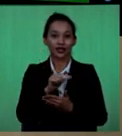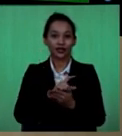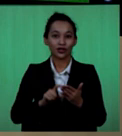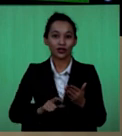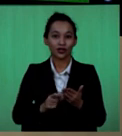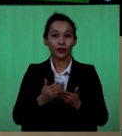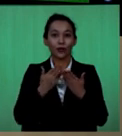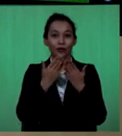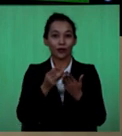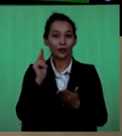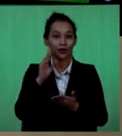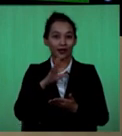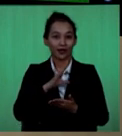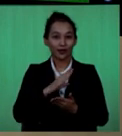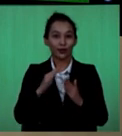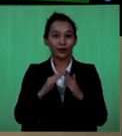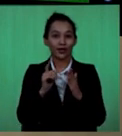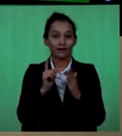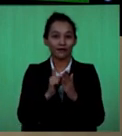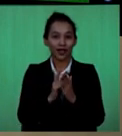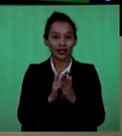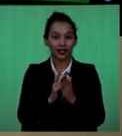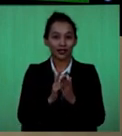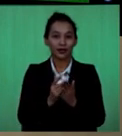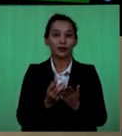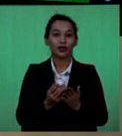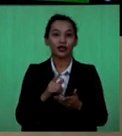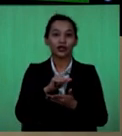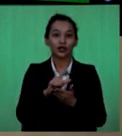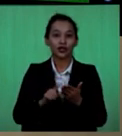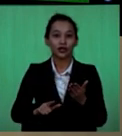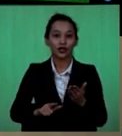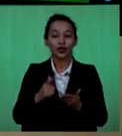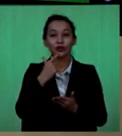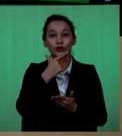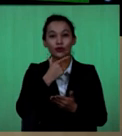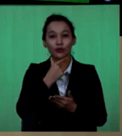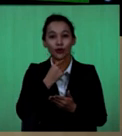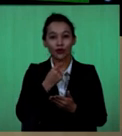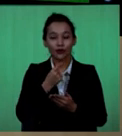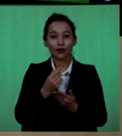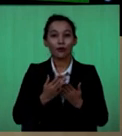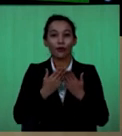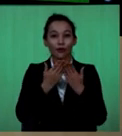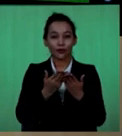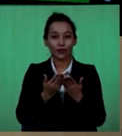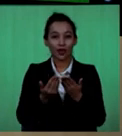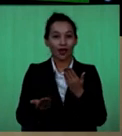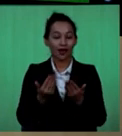edik. Sizlarga uyga vazifa qilib she'rni ifodali o'qish, agar uni xohlasangiz, yodlash